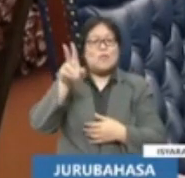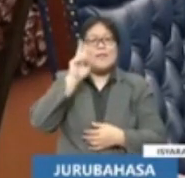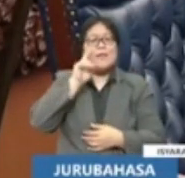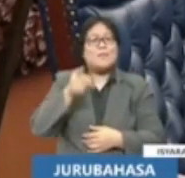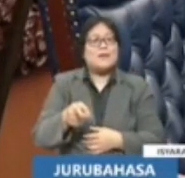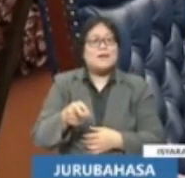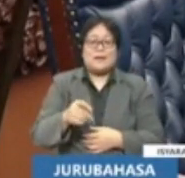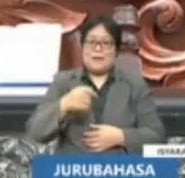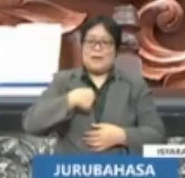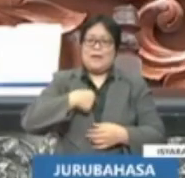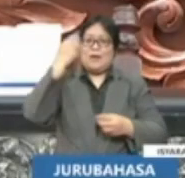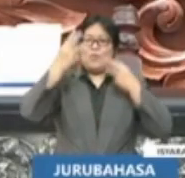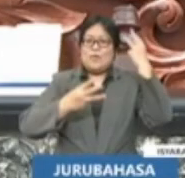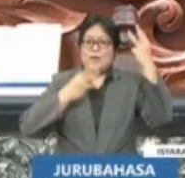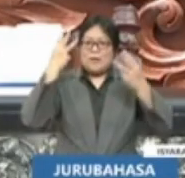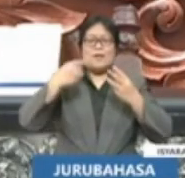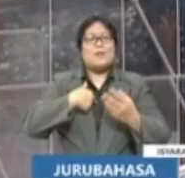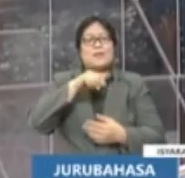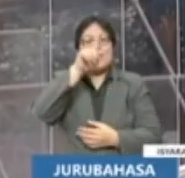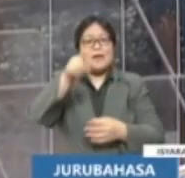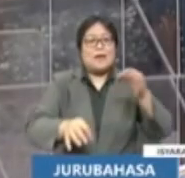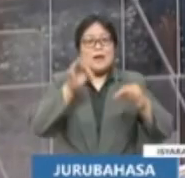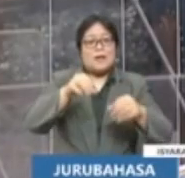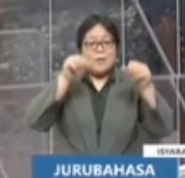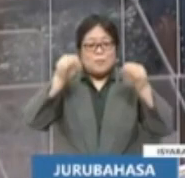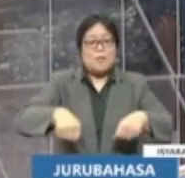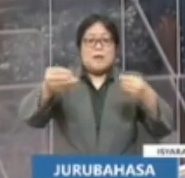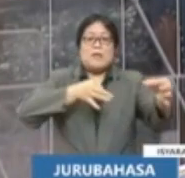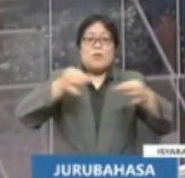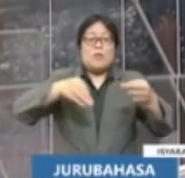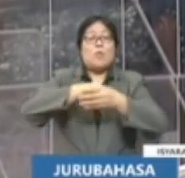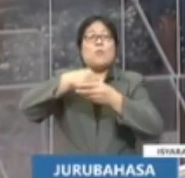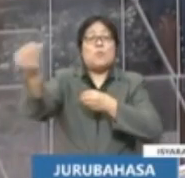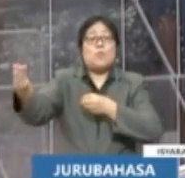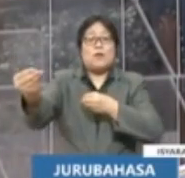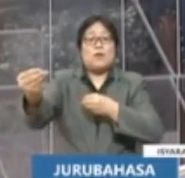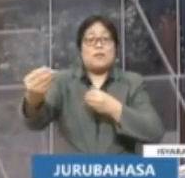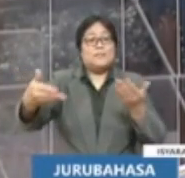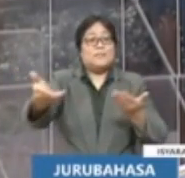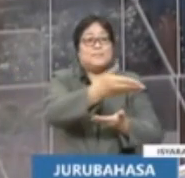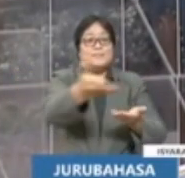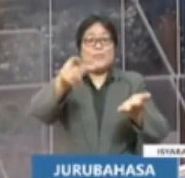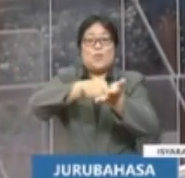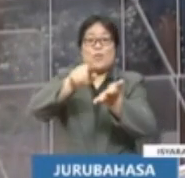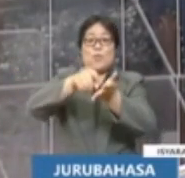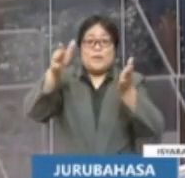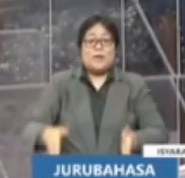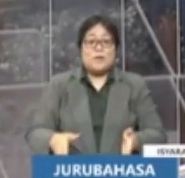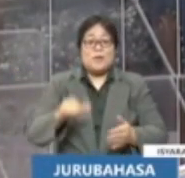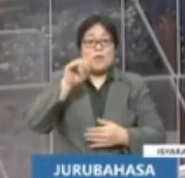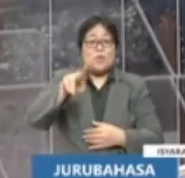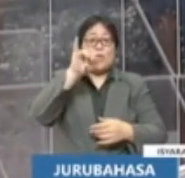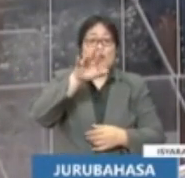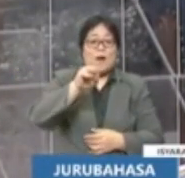yang sama. Jadi saya risau. Saya ingin tanya, kalau beliau boleh memberi penjelasan di luar kepada pihak para wartawan mengenai